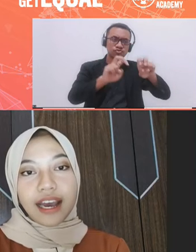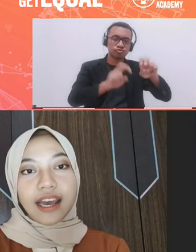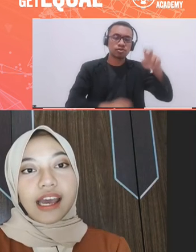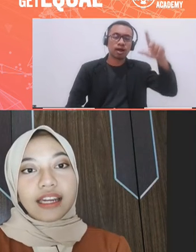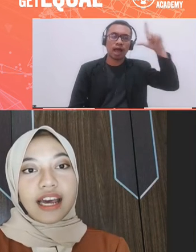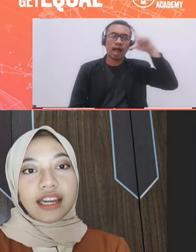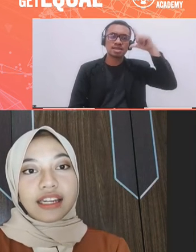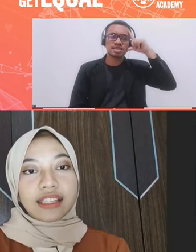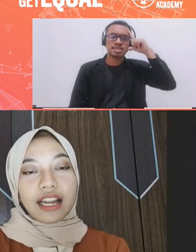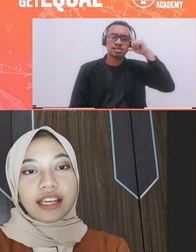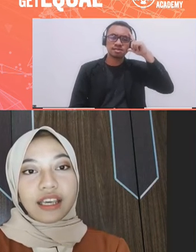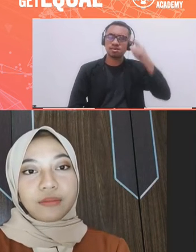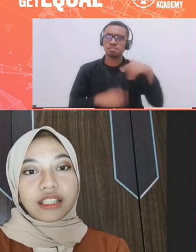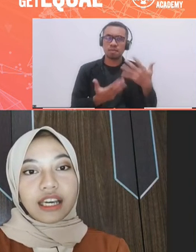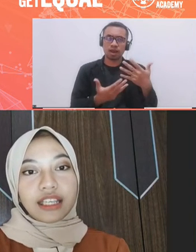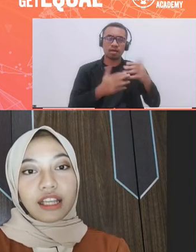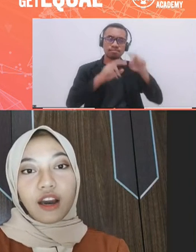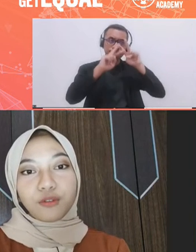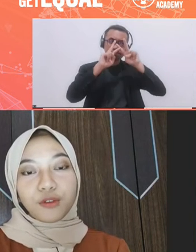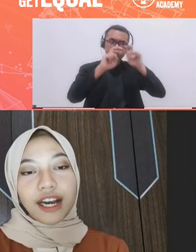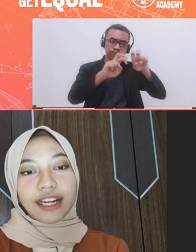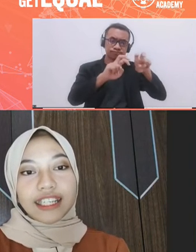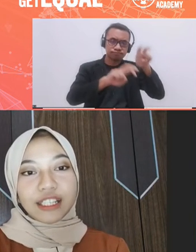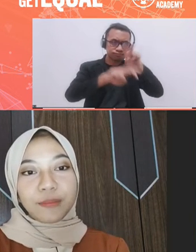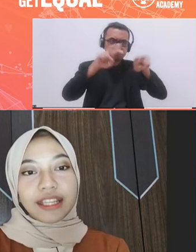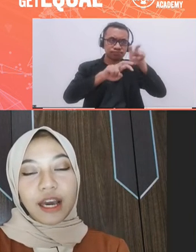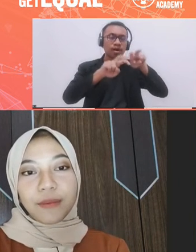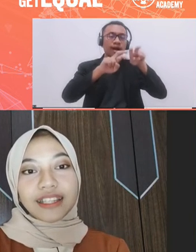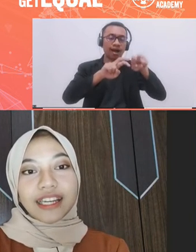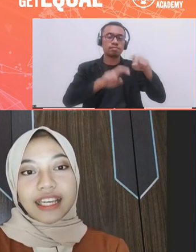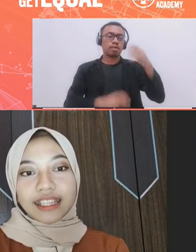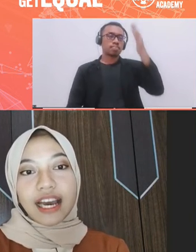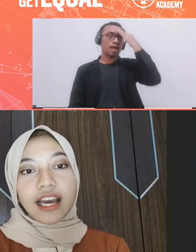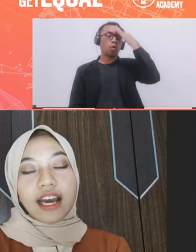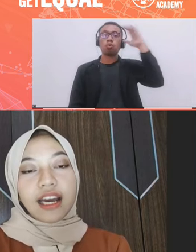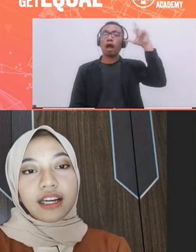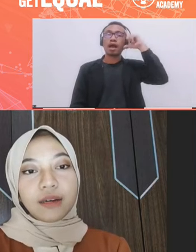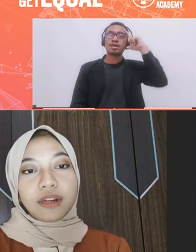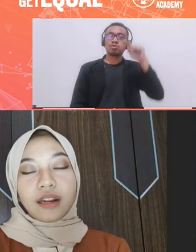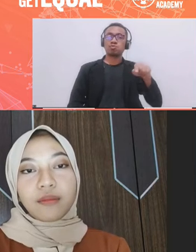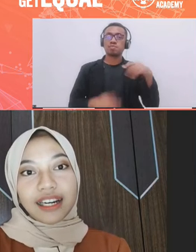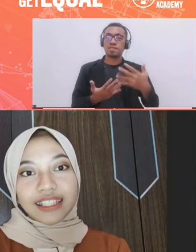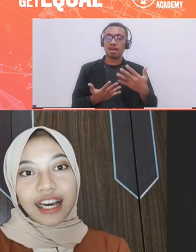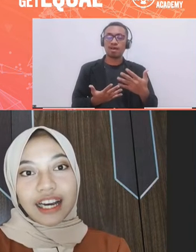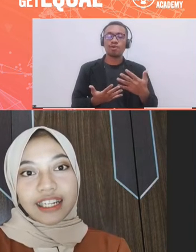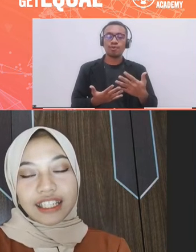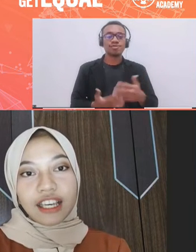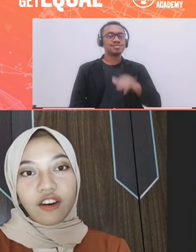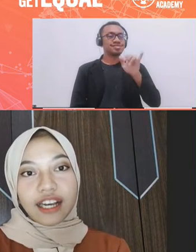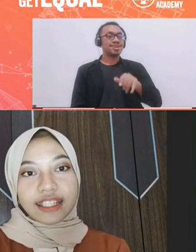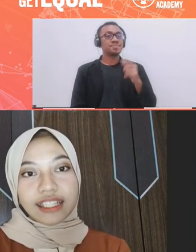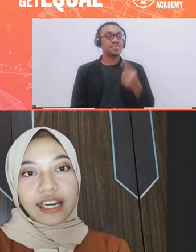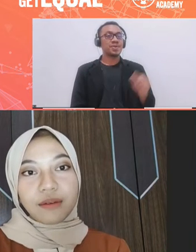apa. Dan setelah saya mencari tahu Kak Angki ini seperti apa, ternyata benar banget Kak